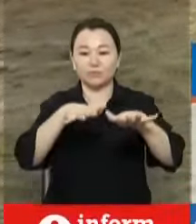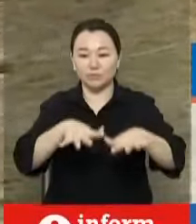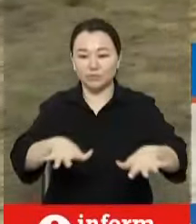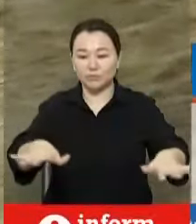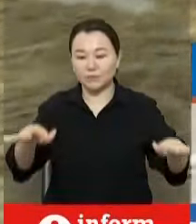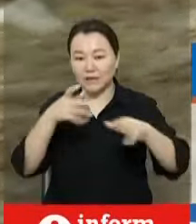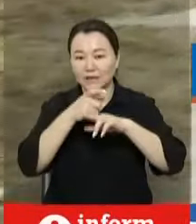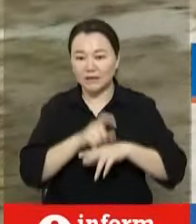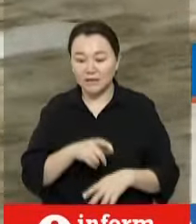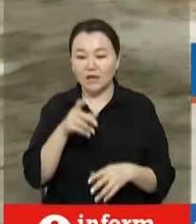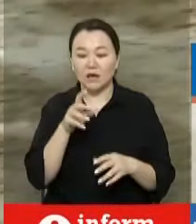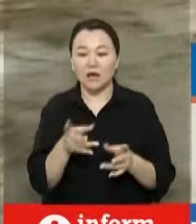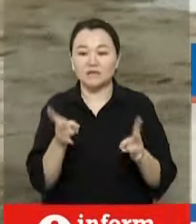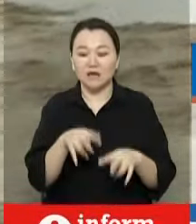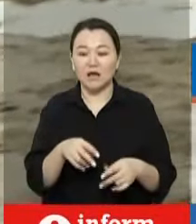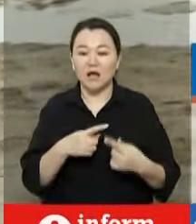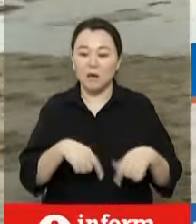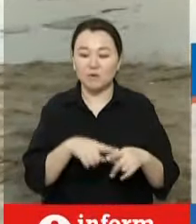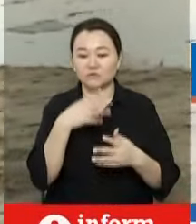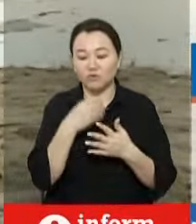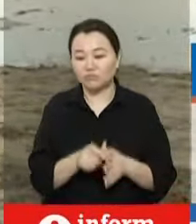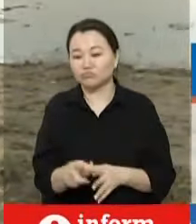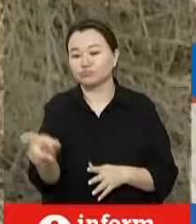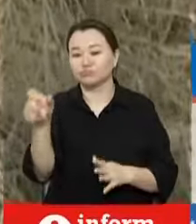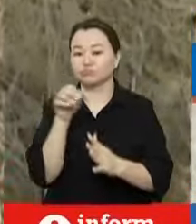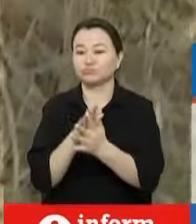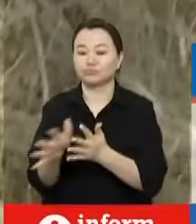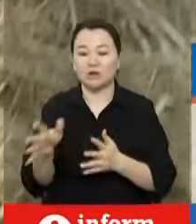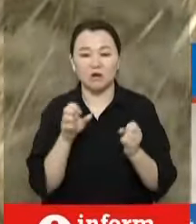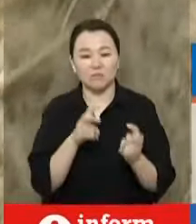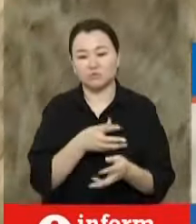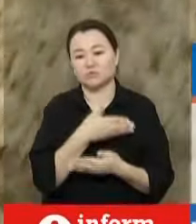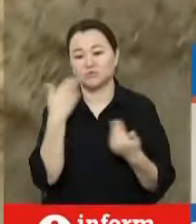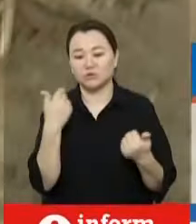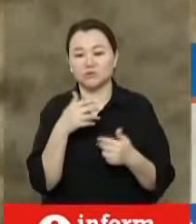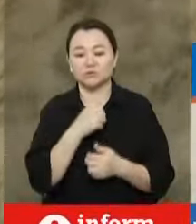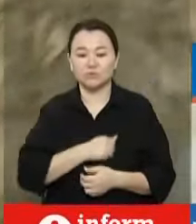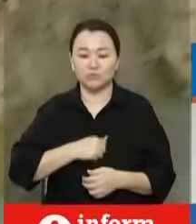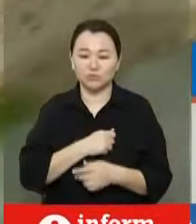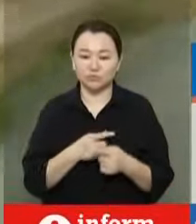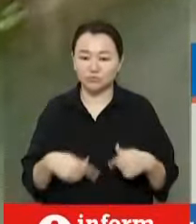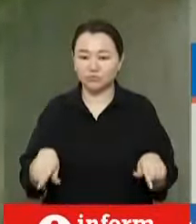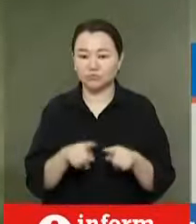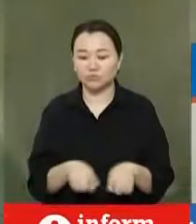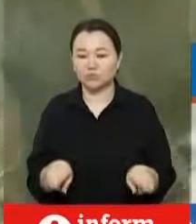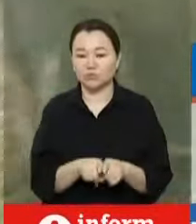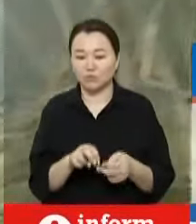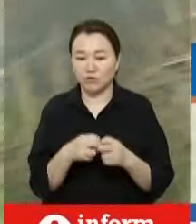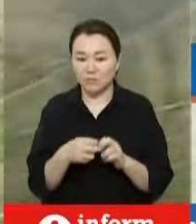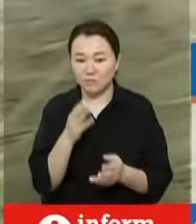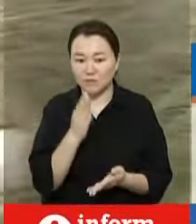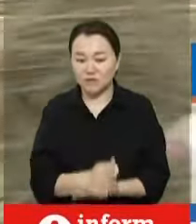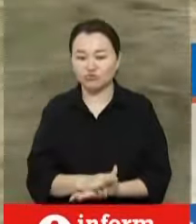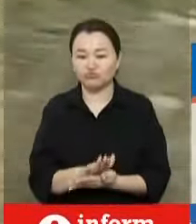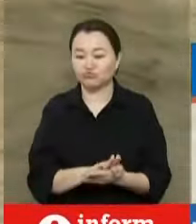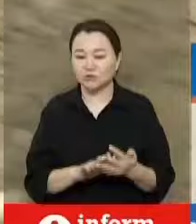жеке компаниядан шығатын қалдық су өз арнасымен ағып кетеді. Одан еш қауіп жоқ дейді әкімдік. Ашынған жұрт осы уақытқа дейін мұндай проблеманың барын білсе де